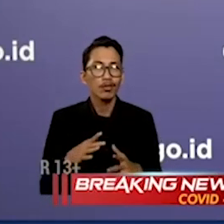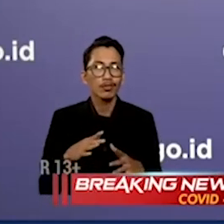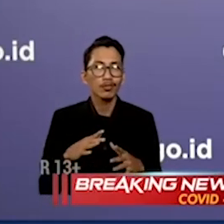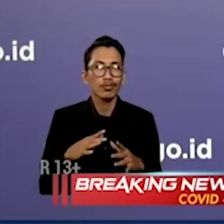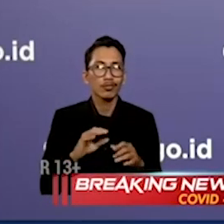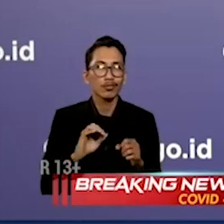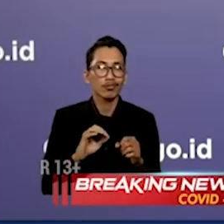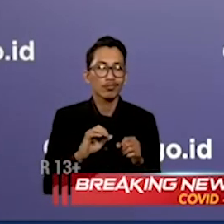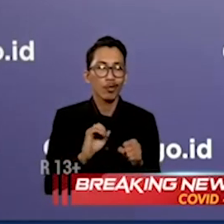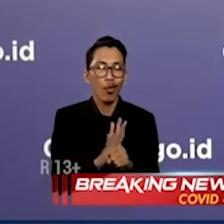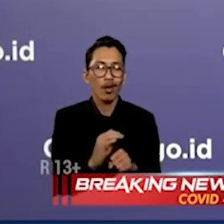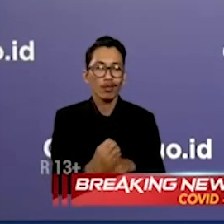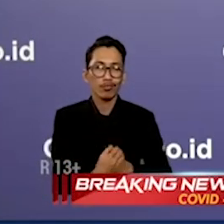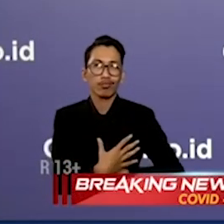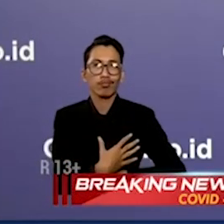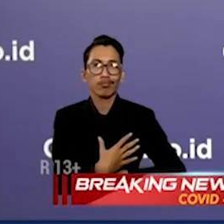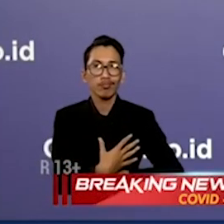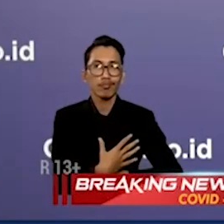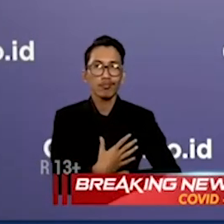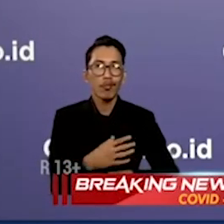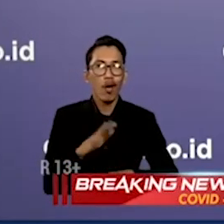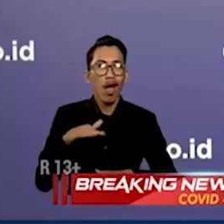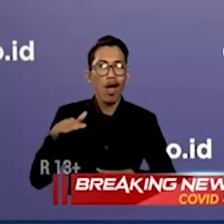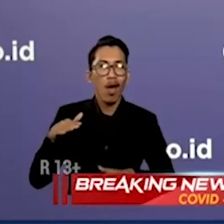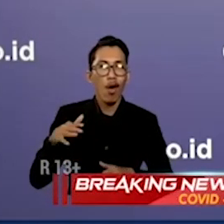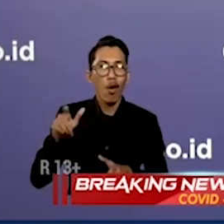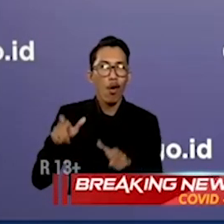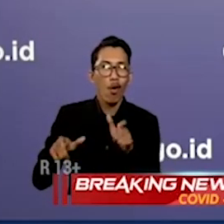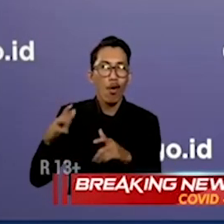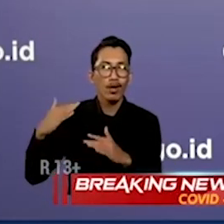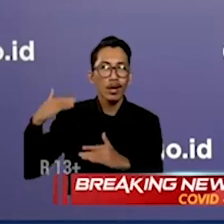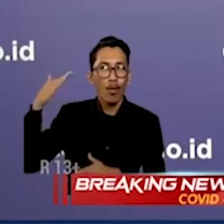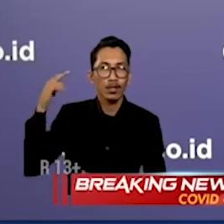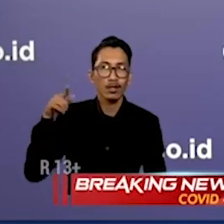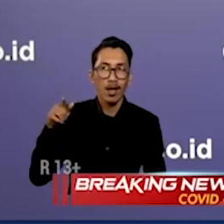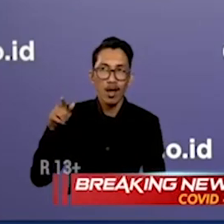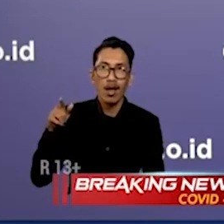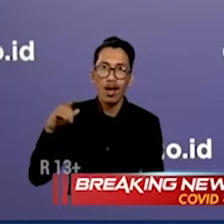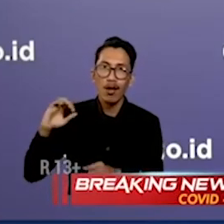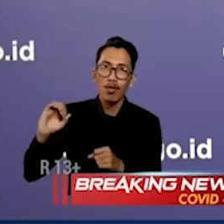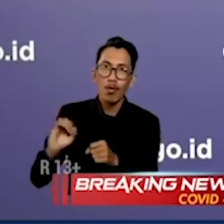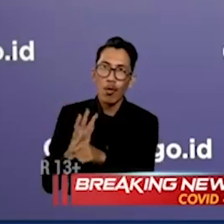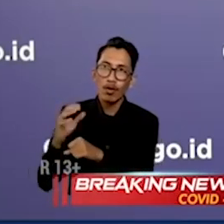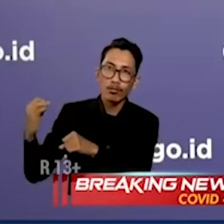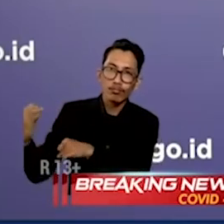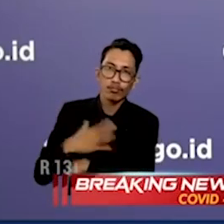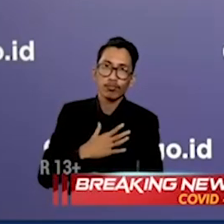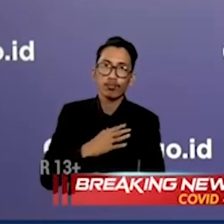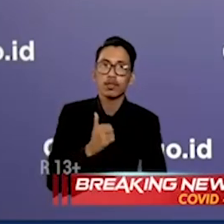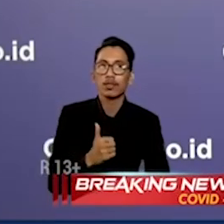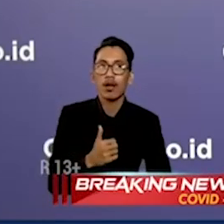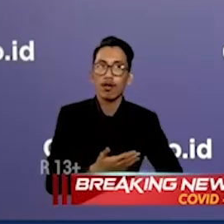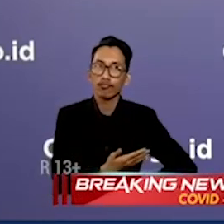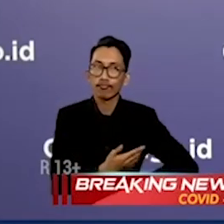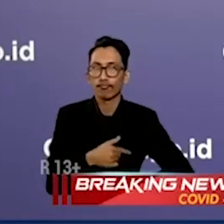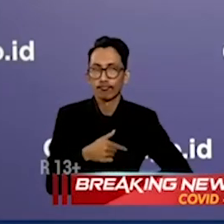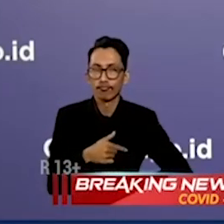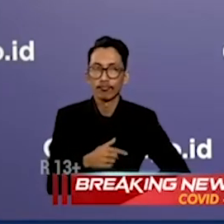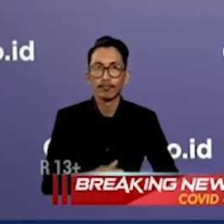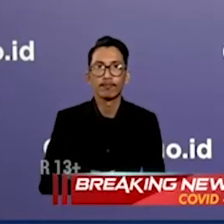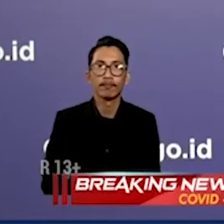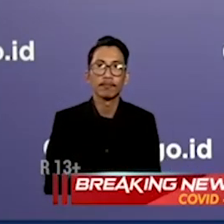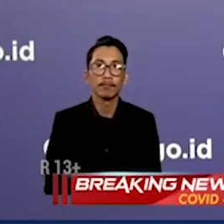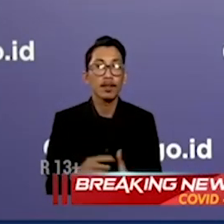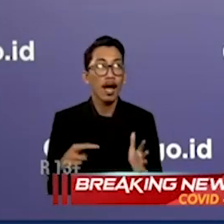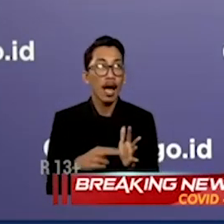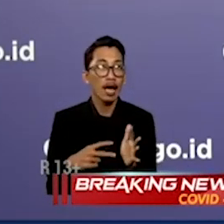dewasa yang memiliki mobilisasi mobilitas yang cukup tinggi di luar rumah oleh karena itu